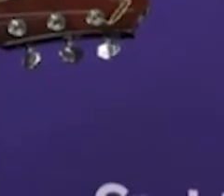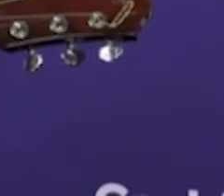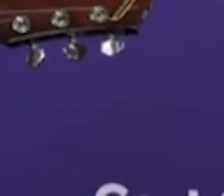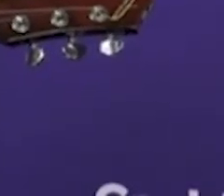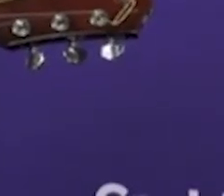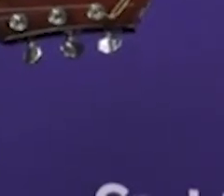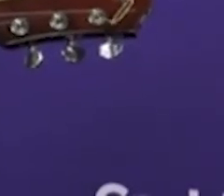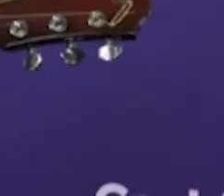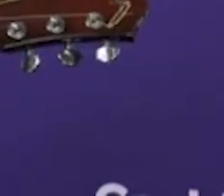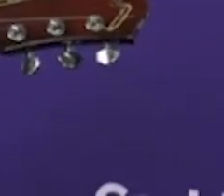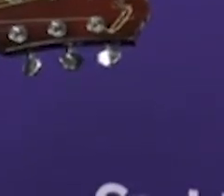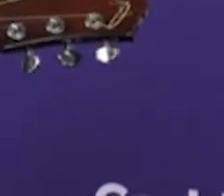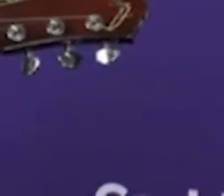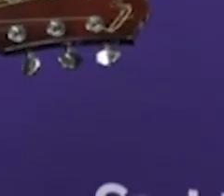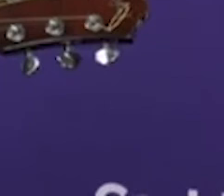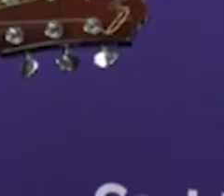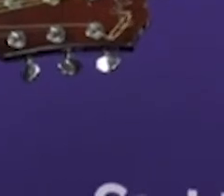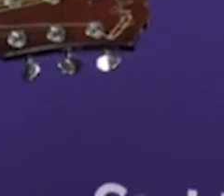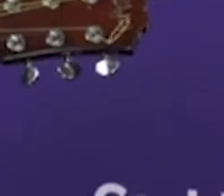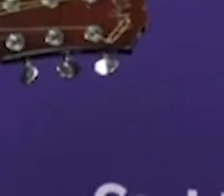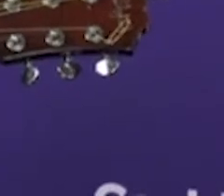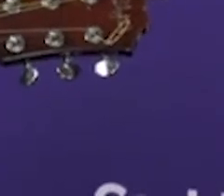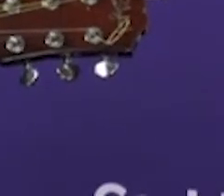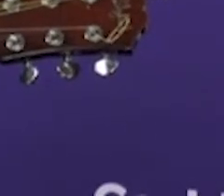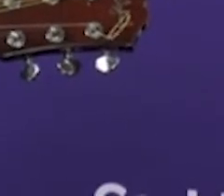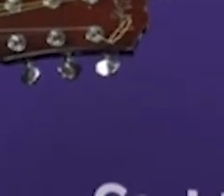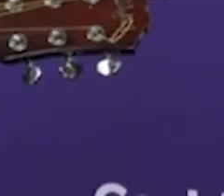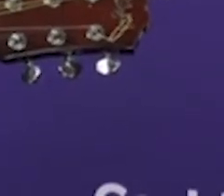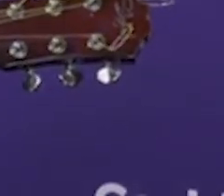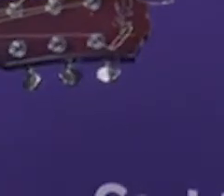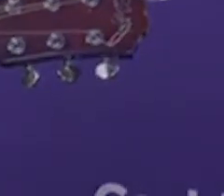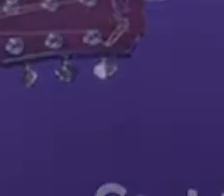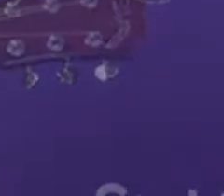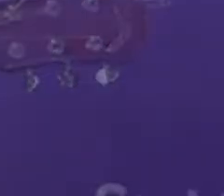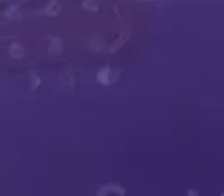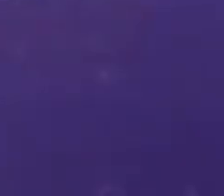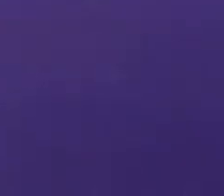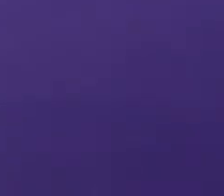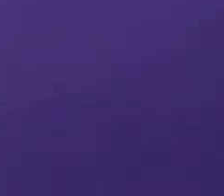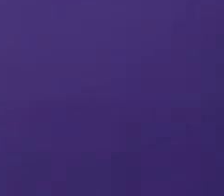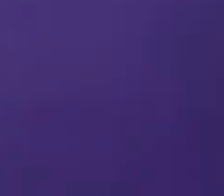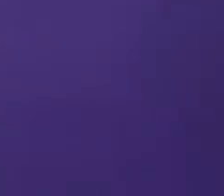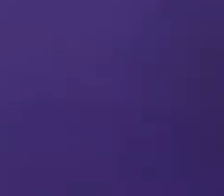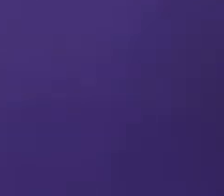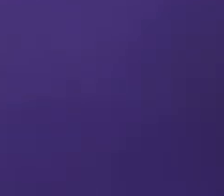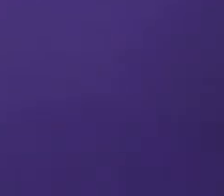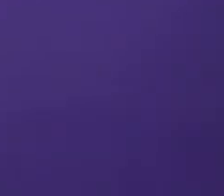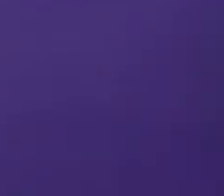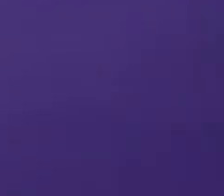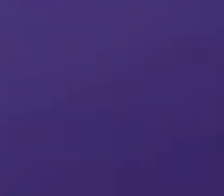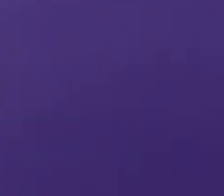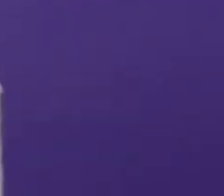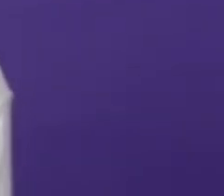keluargamu Ingat pesan ibu pakai